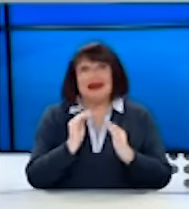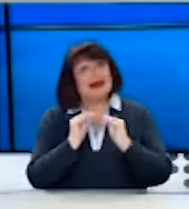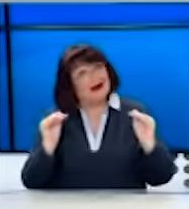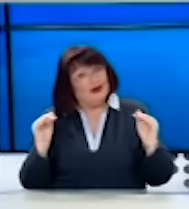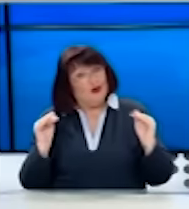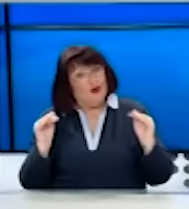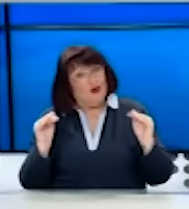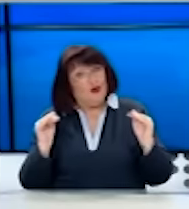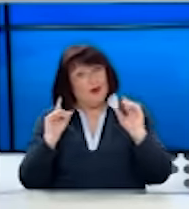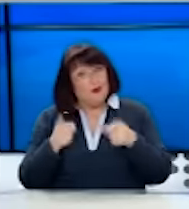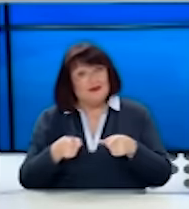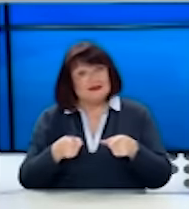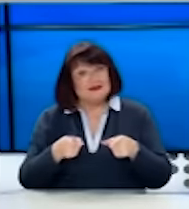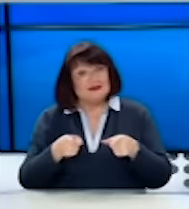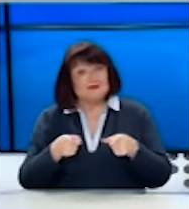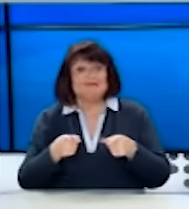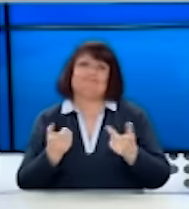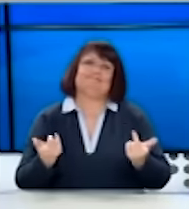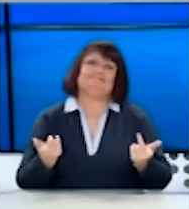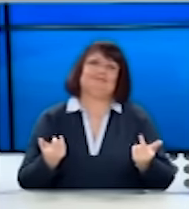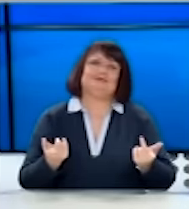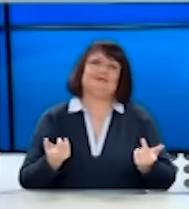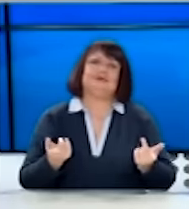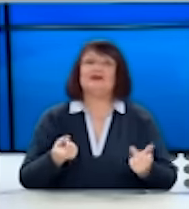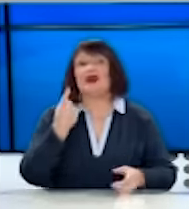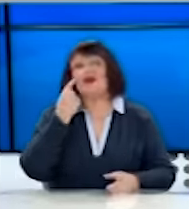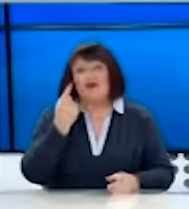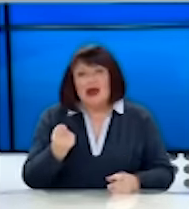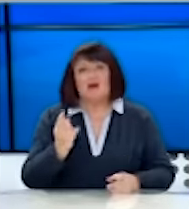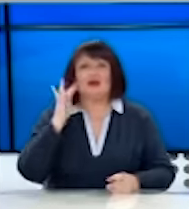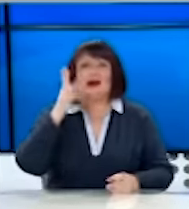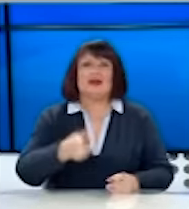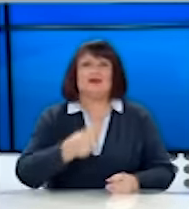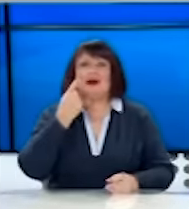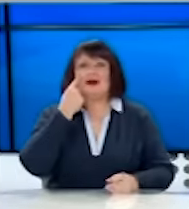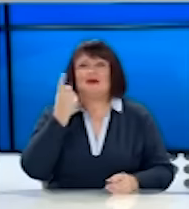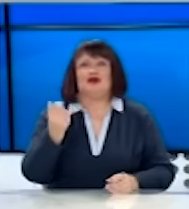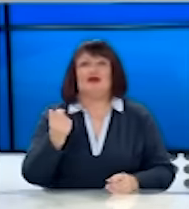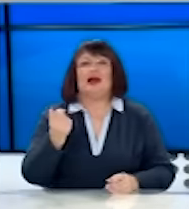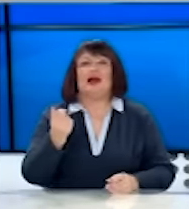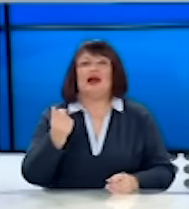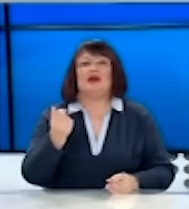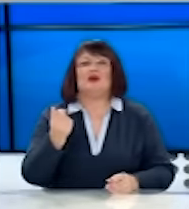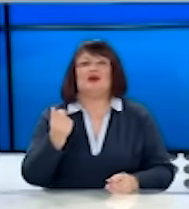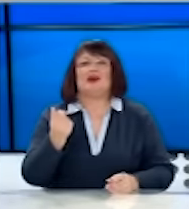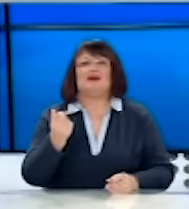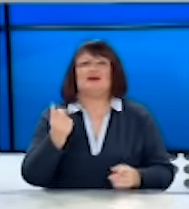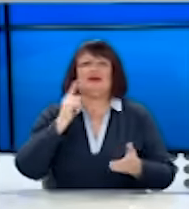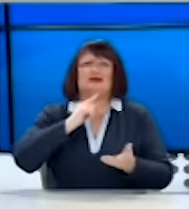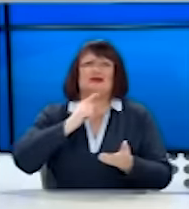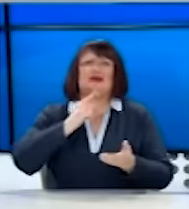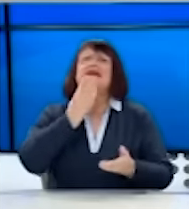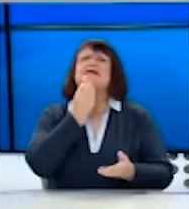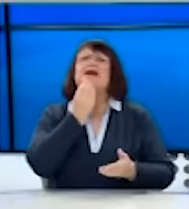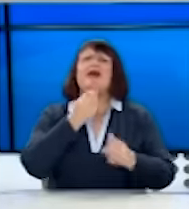ειρηνική ήταν τελικά αυτή η διευθέτηση, το βλέπουμε κάθε μέρα τώρα στις εικόνες ισοπαίδωσης που προκαλεί